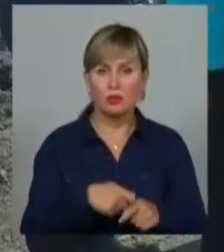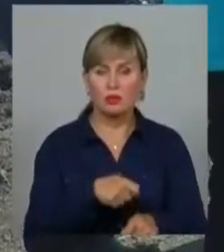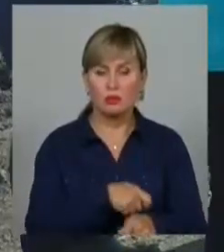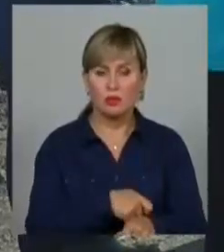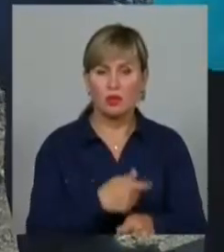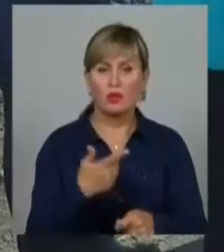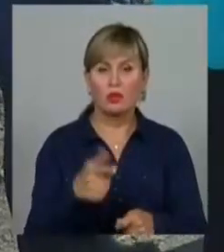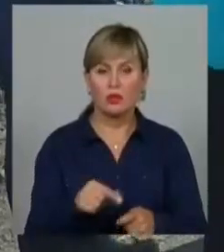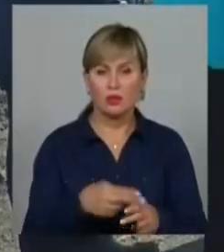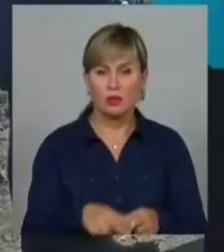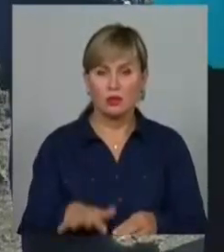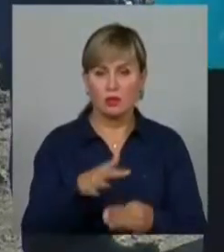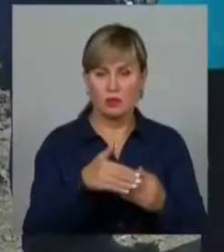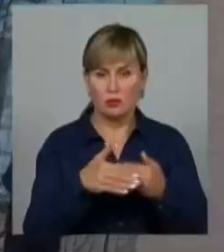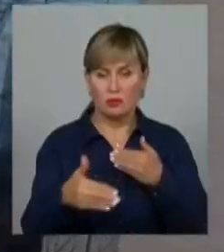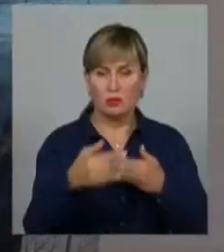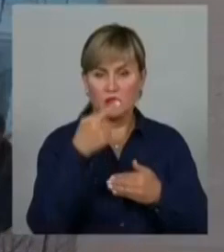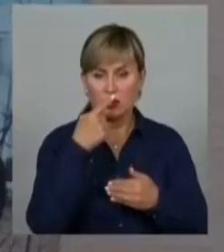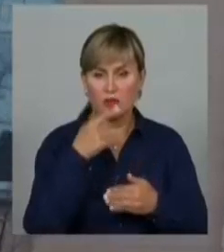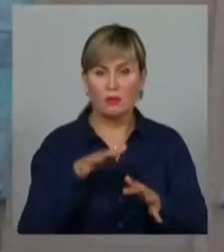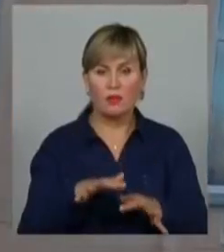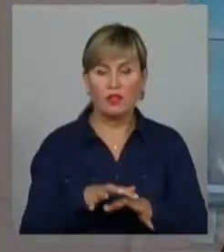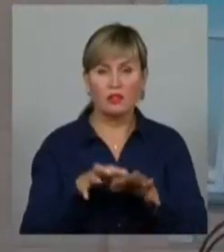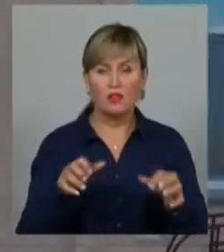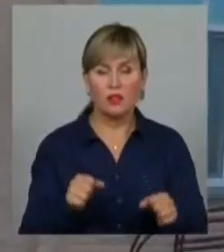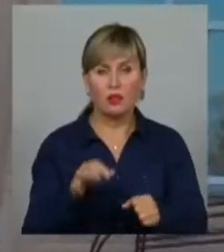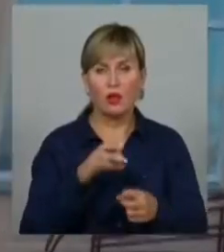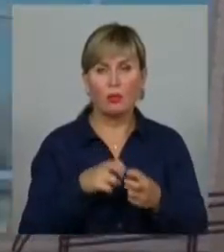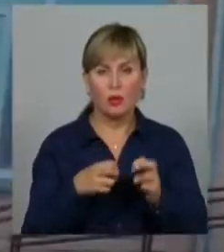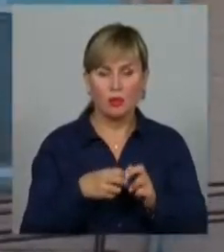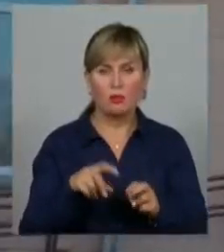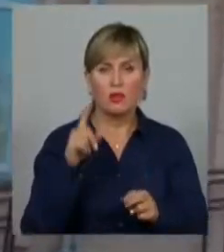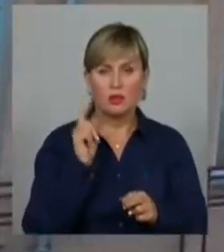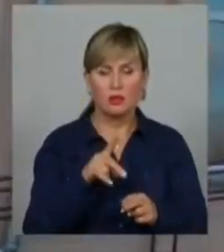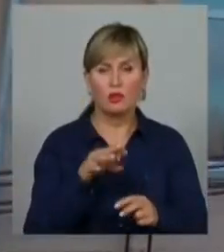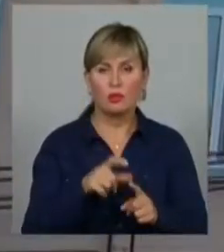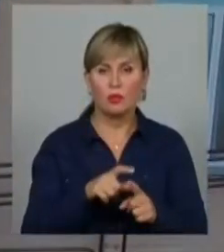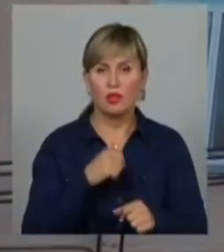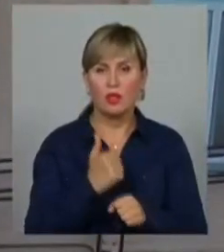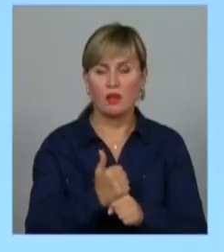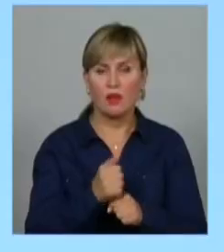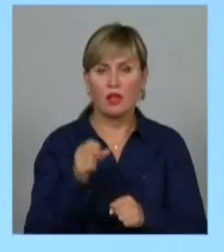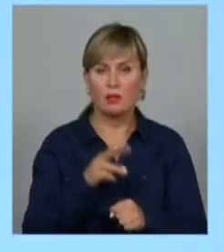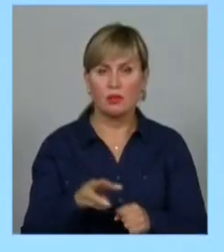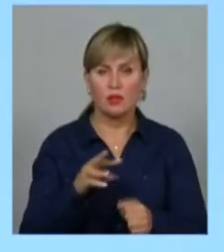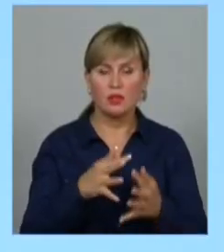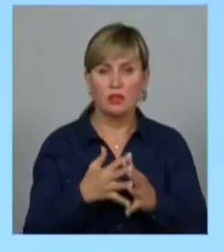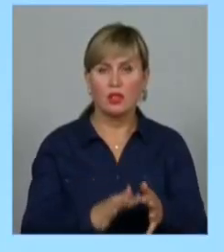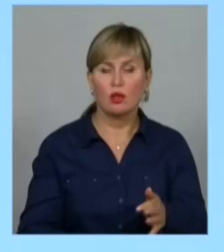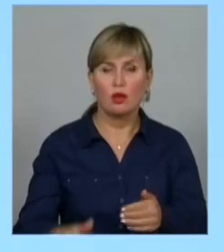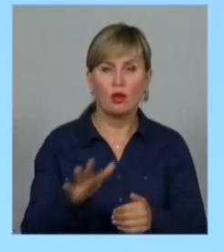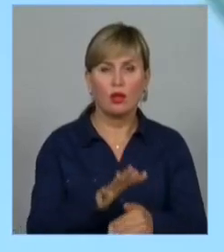А где эта санитарно-защитная зона? Местные власти о проблеме знают, но, по словам главы администрации сельского